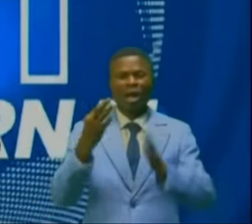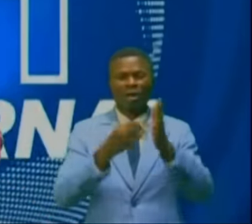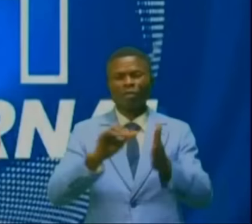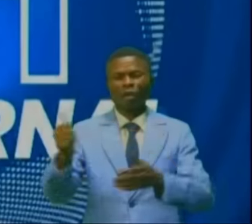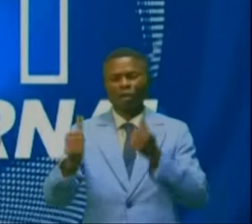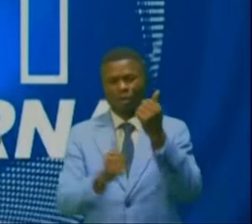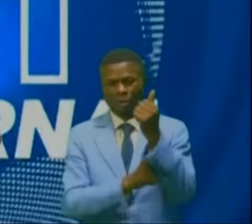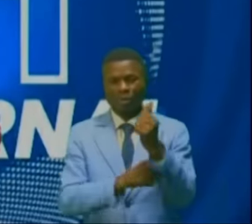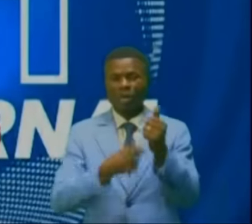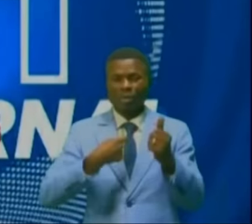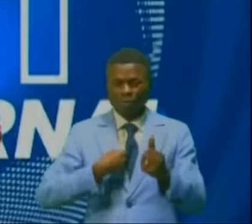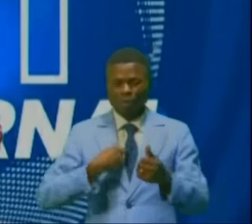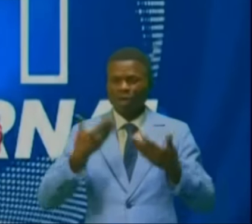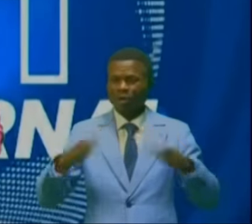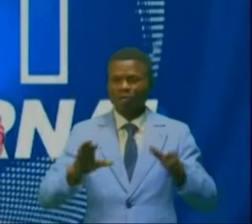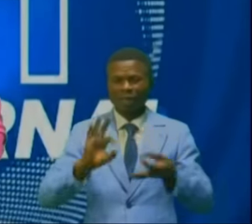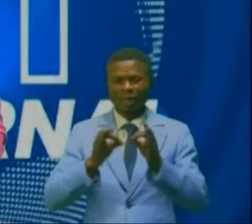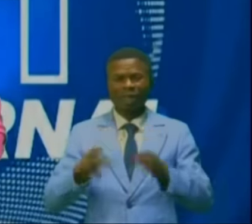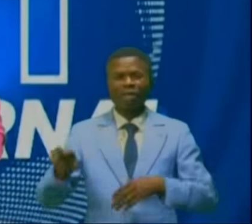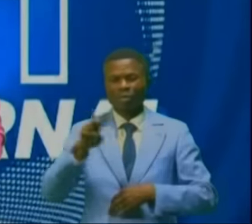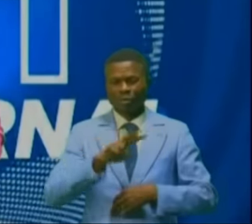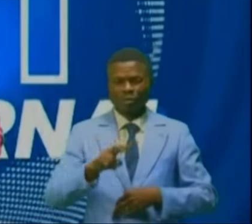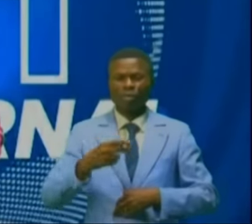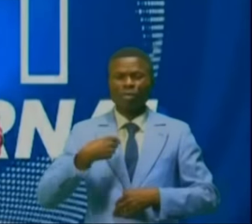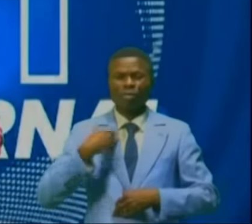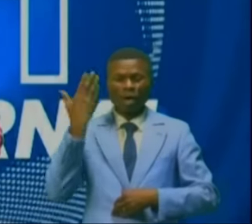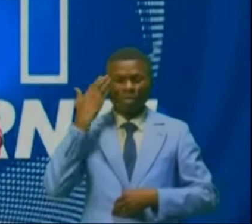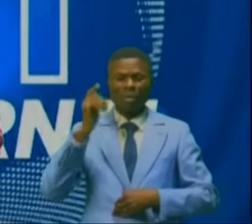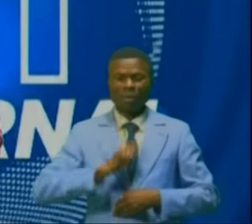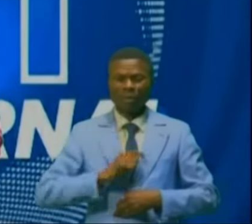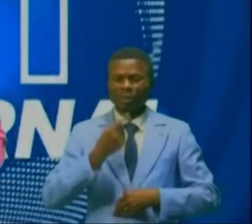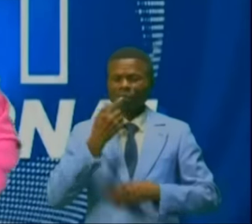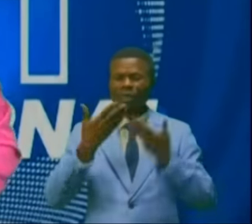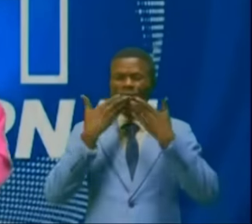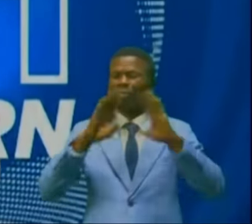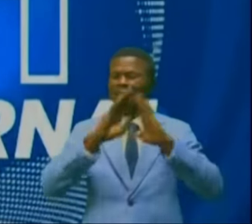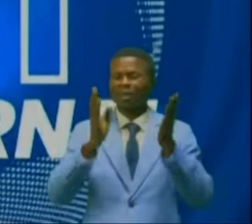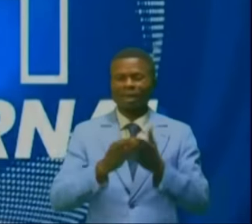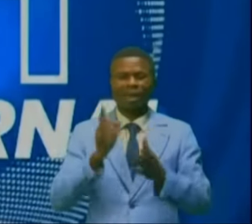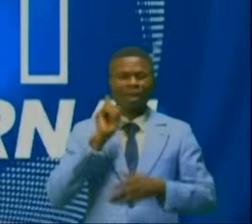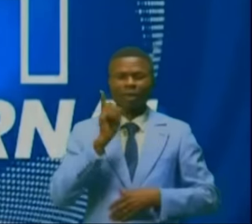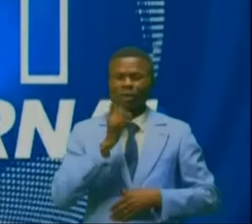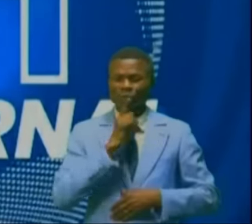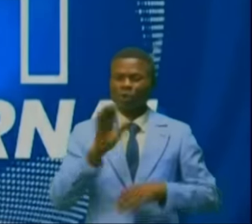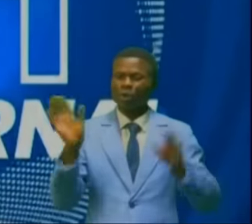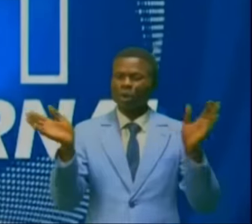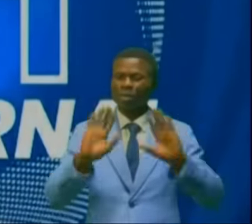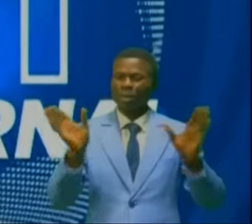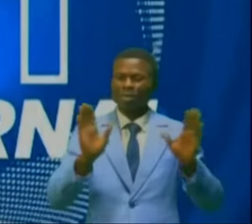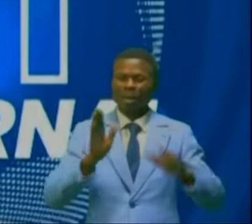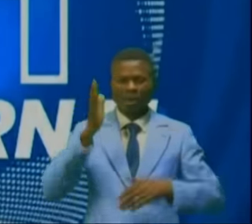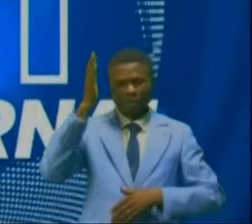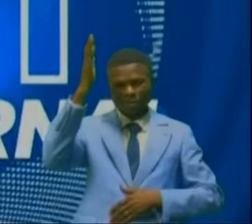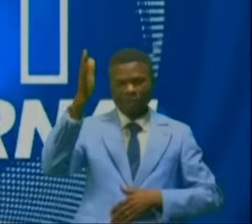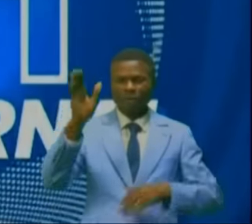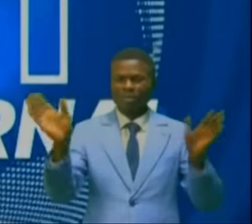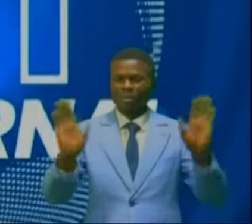Serge Mata. Demain, Nancy Audia revient à 20h plus tôt pour vous informer. Moi, je vous retrouve la semaine prochaine. Portez-vous bien. Au revoir.